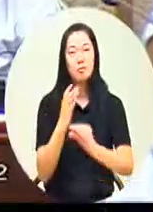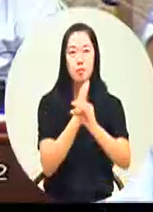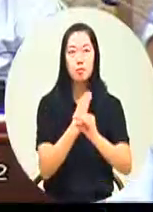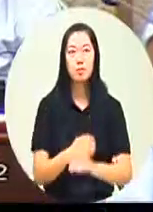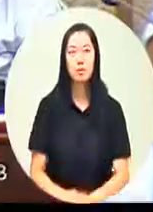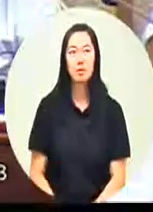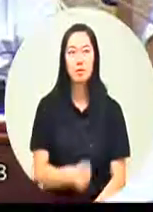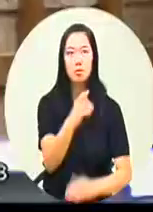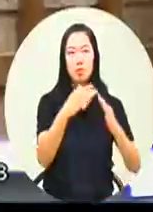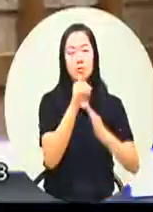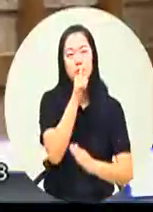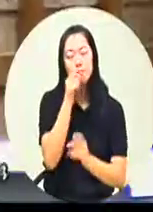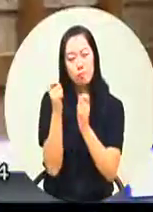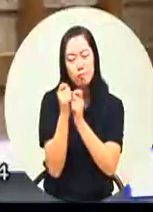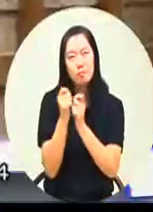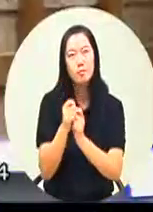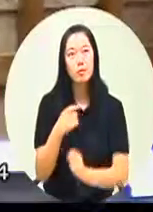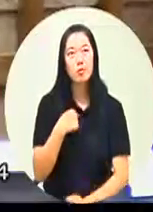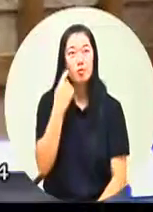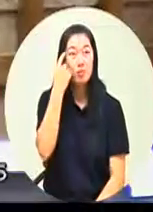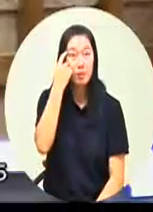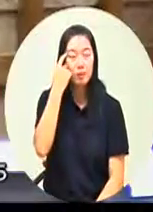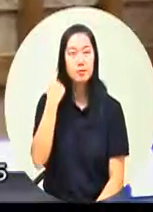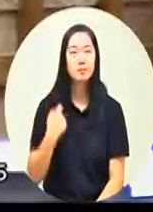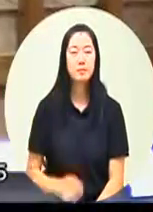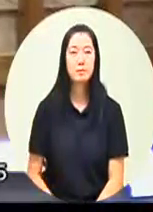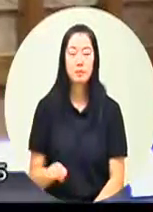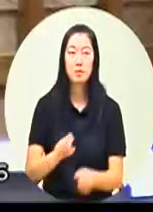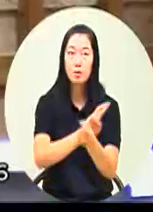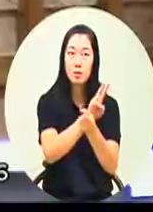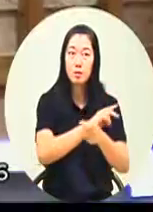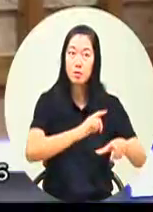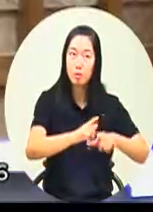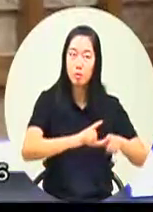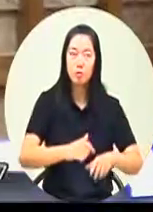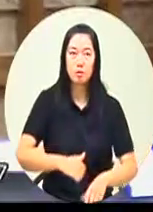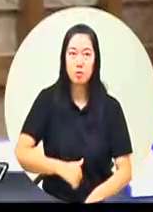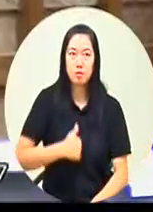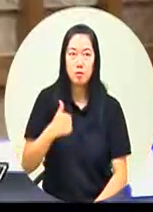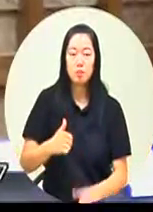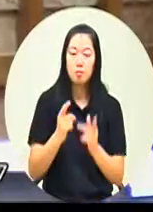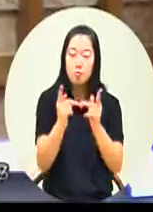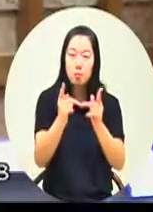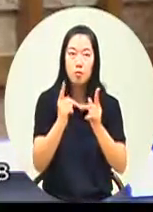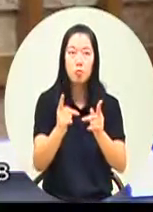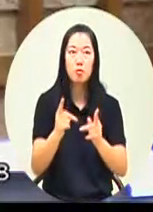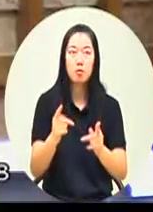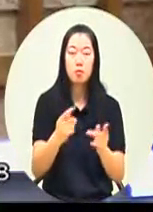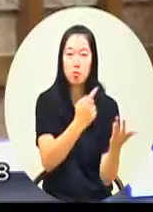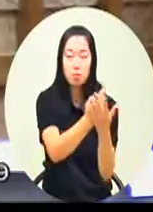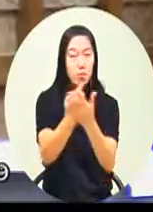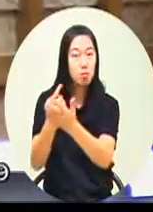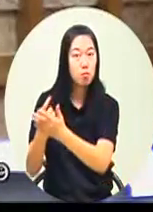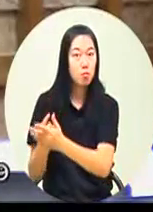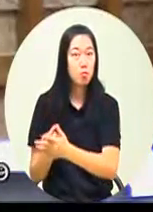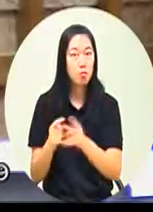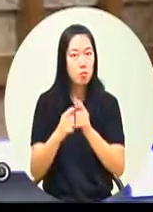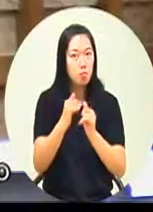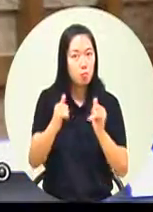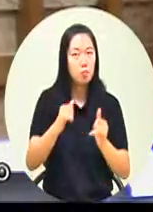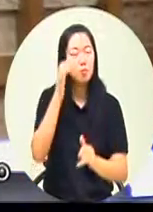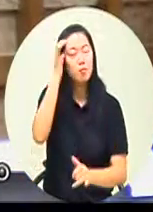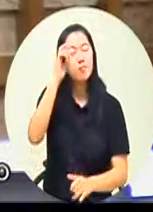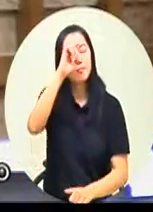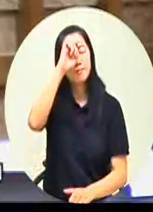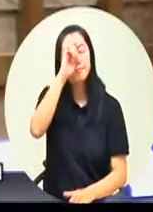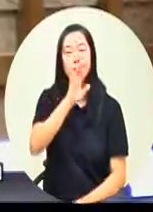那里啦，所以我觉得哈，这林门哈真的是林园的捷运哈，是每一位市民朋友的一个期